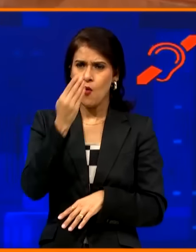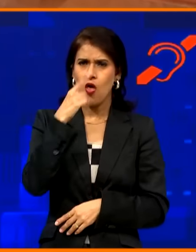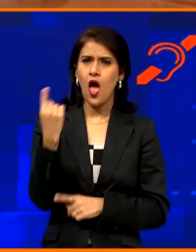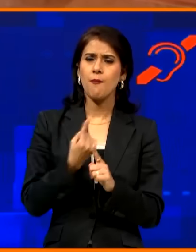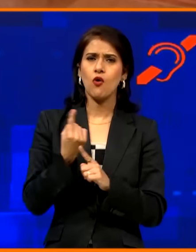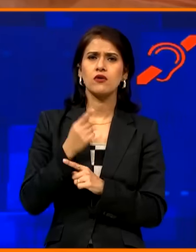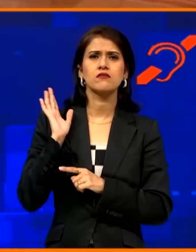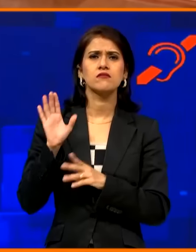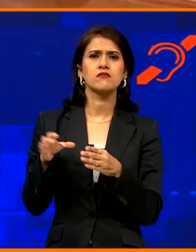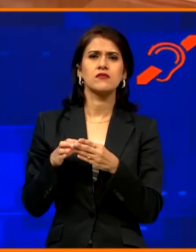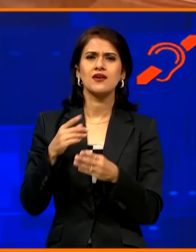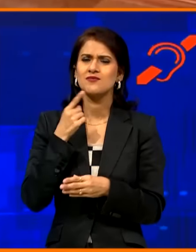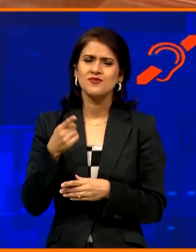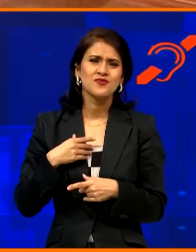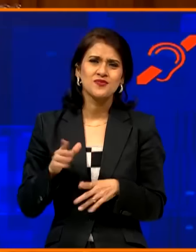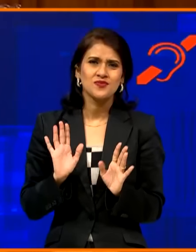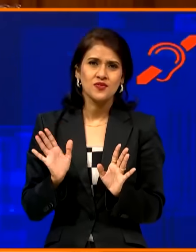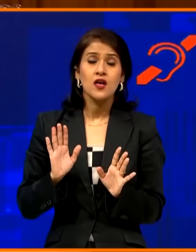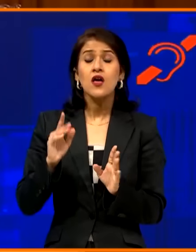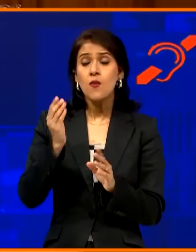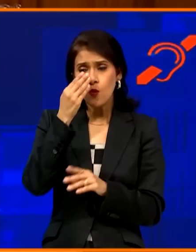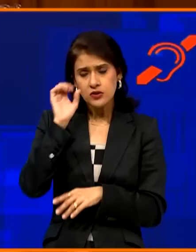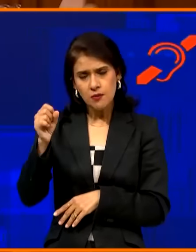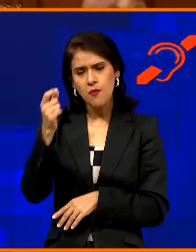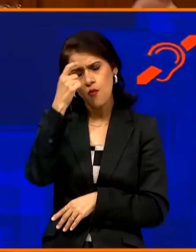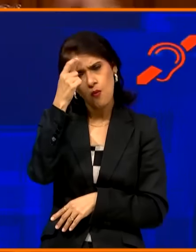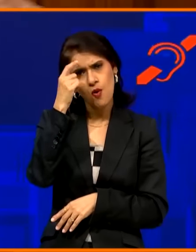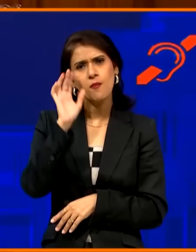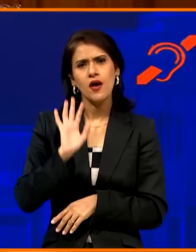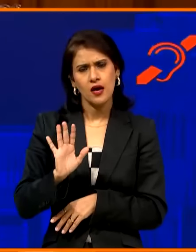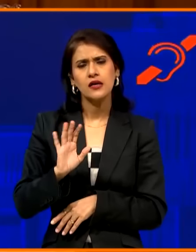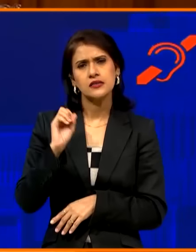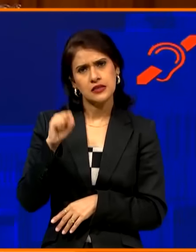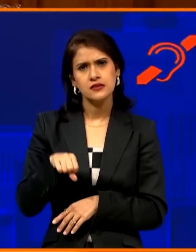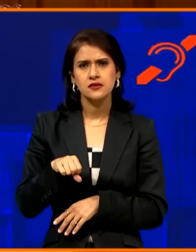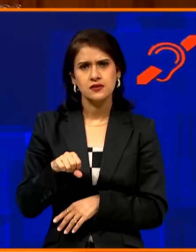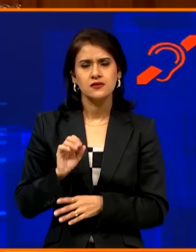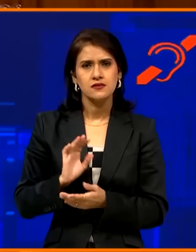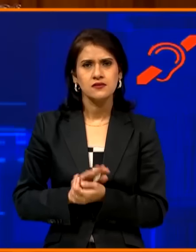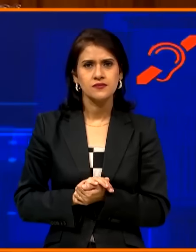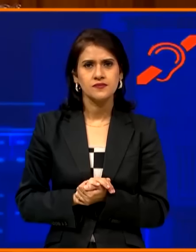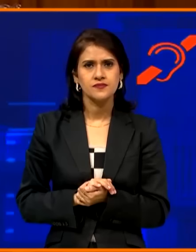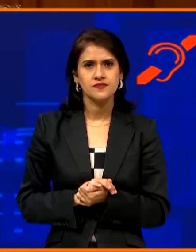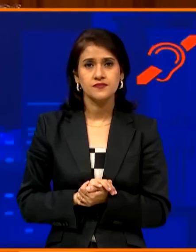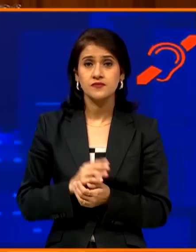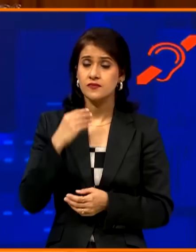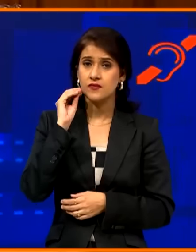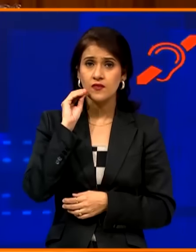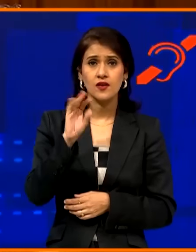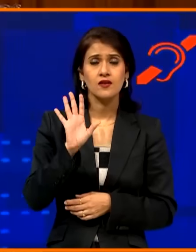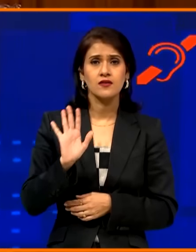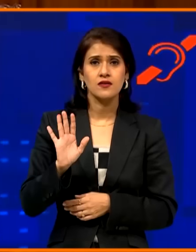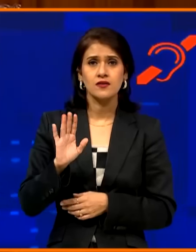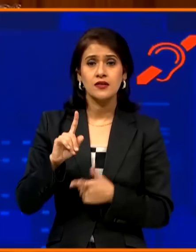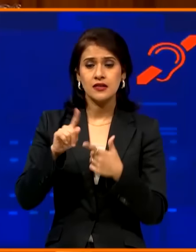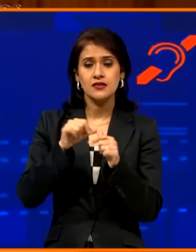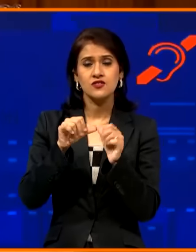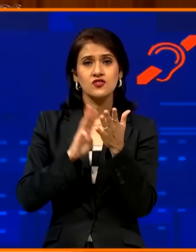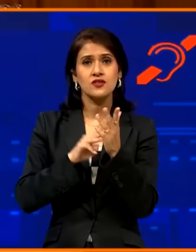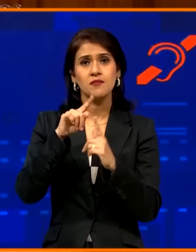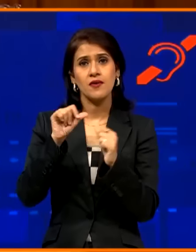लगूं हां मुसलमानों के इश्यूज भी आते हैं एक बात आप अच्छी तरह समझ लीजिए मैं जमीयत के बारे में भी कहता हूं जमीयत